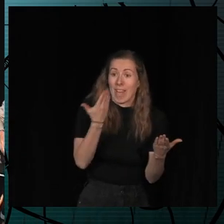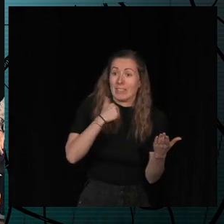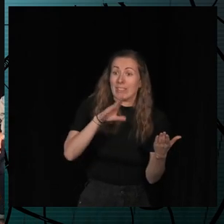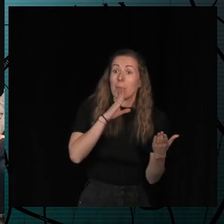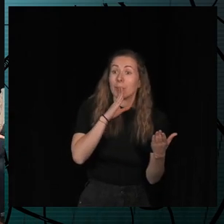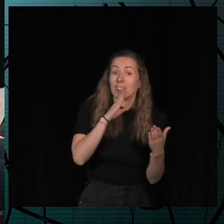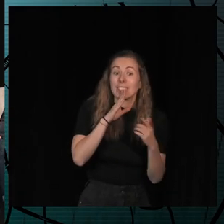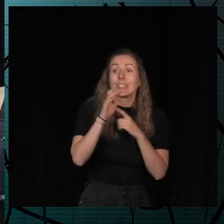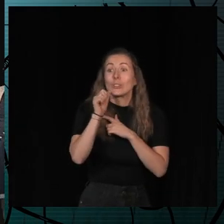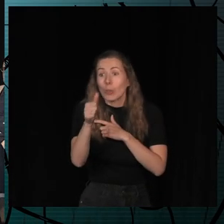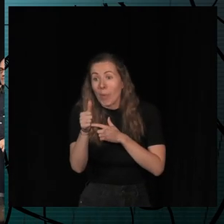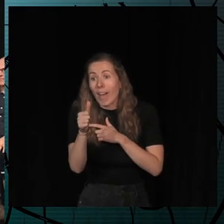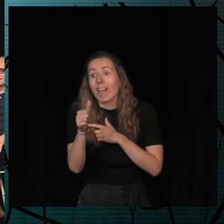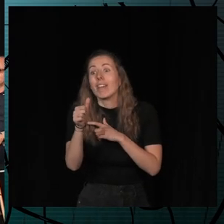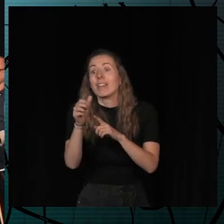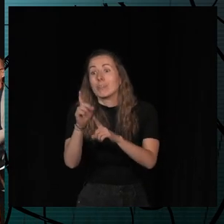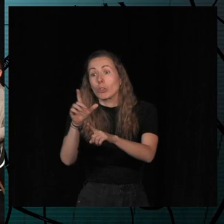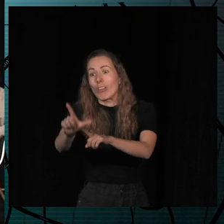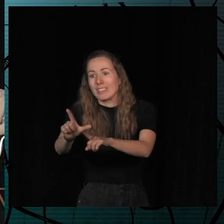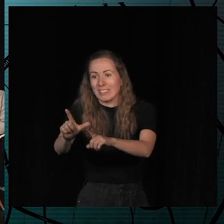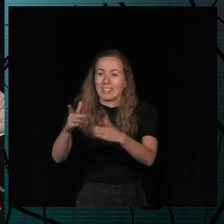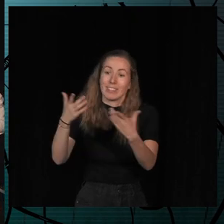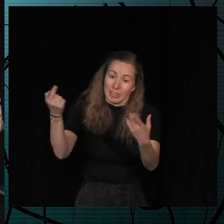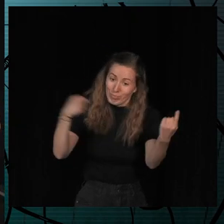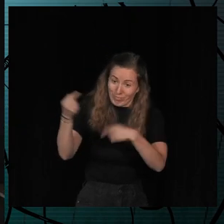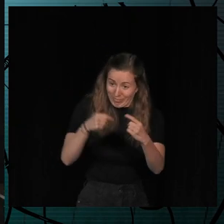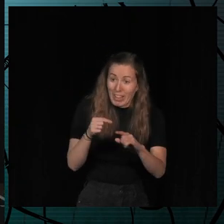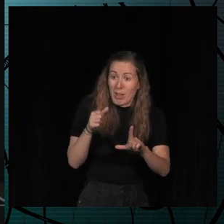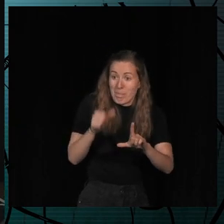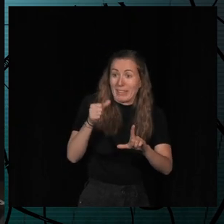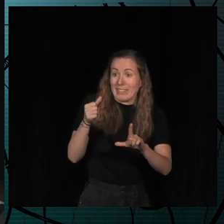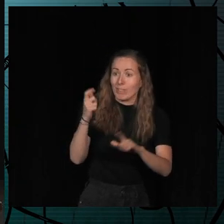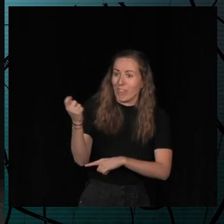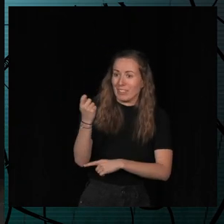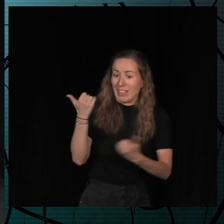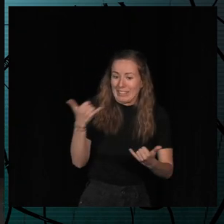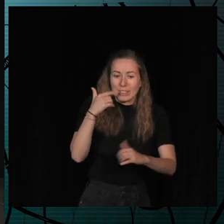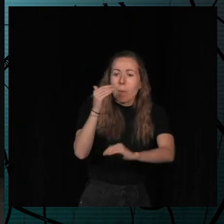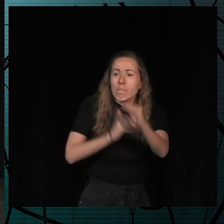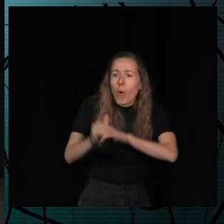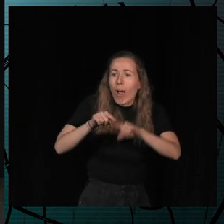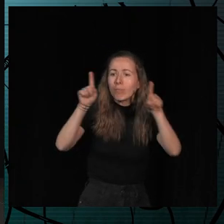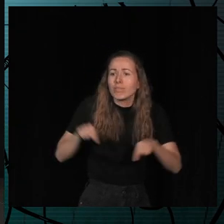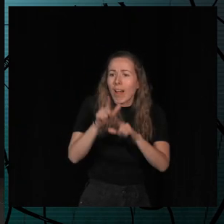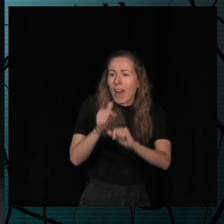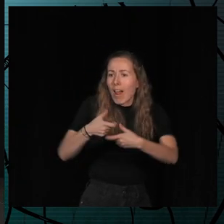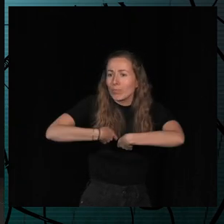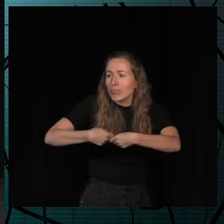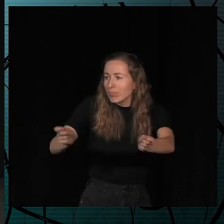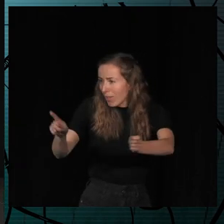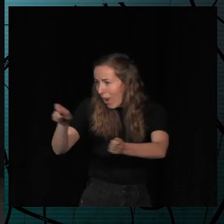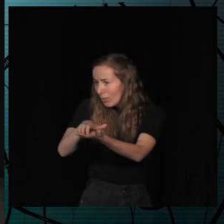demain après-demain lundi à nous rejoindre sur le festival je vous ai mis des petits programmes complets du festival et